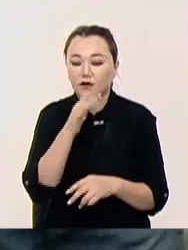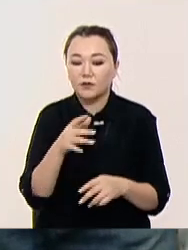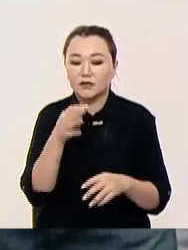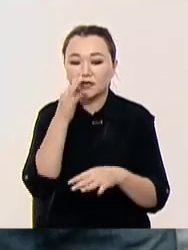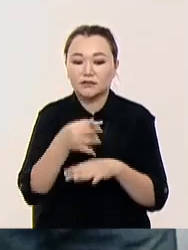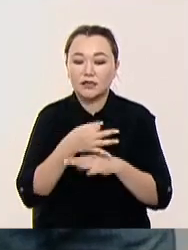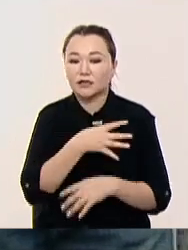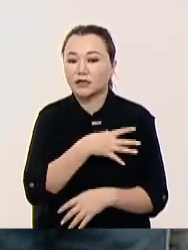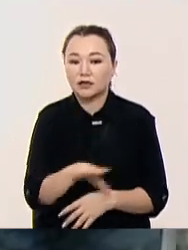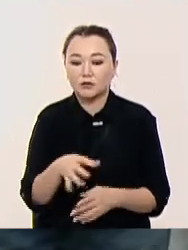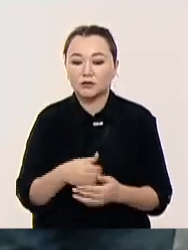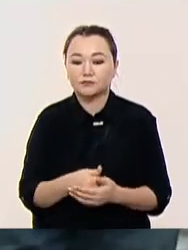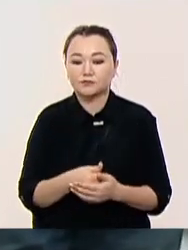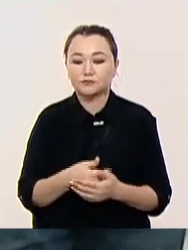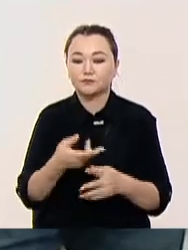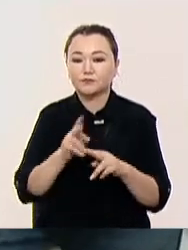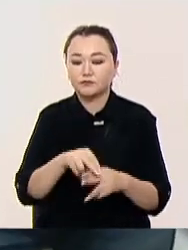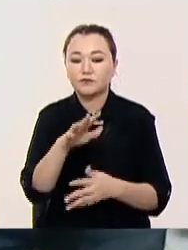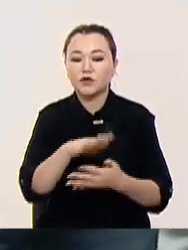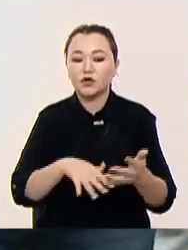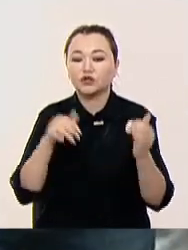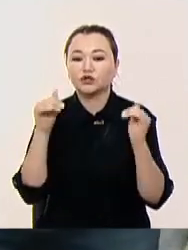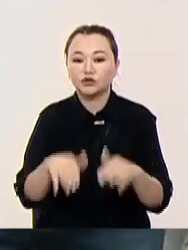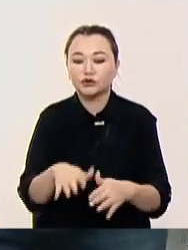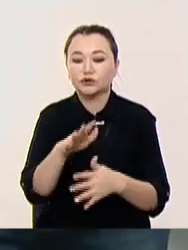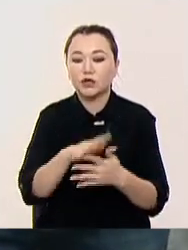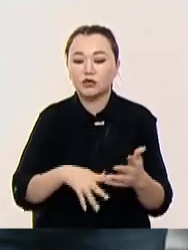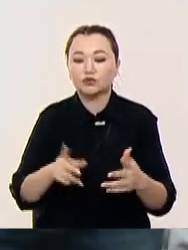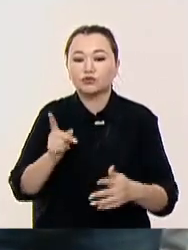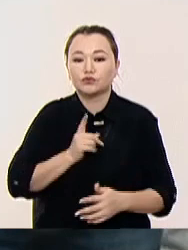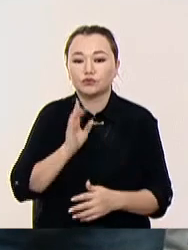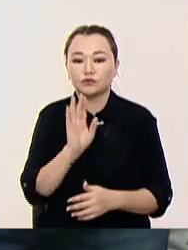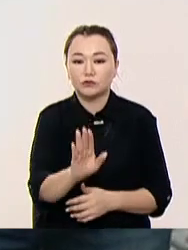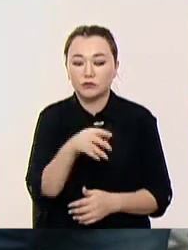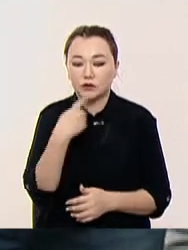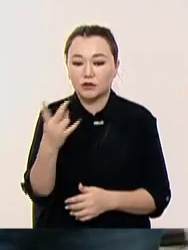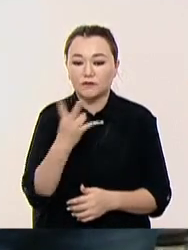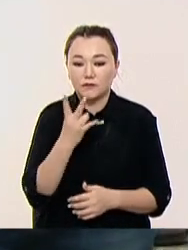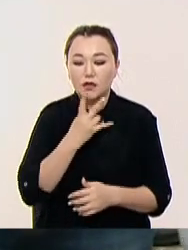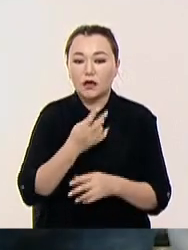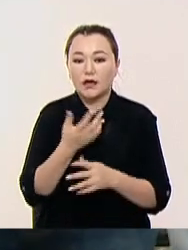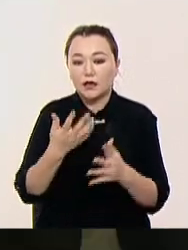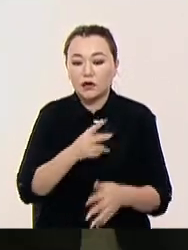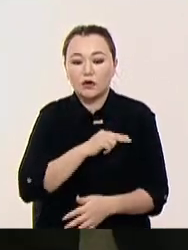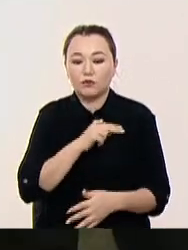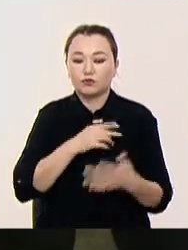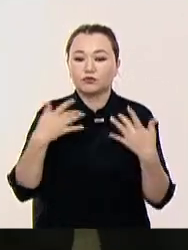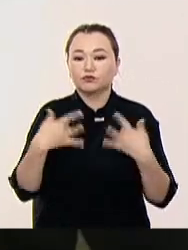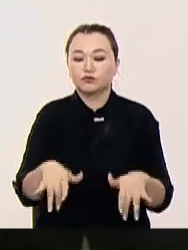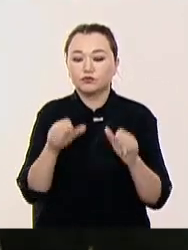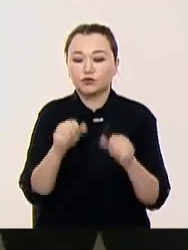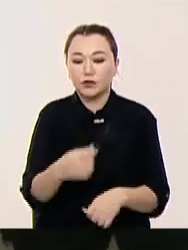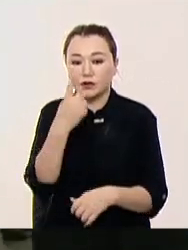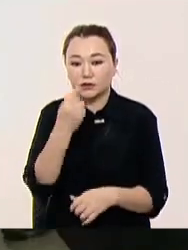жоқ. Олар арғырай шешіледі, соған дейін күтіңдер деді. Болмаса жұмыстан кете беріңдер деді. Бірақ күнде